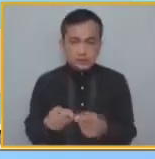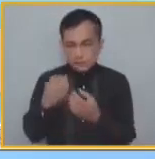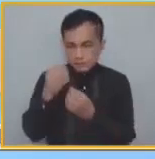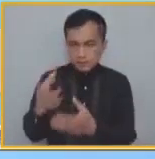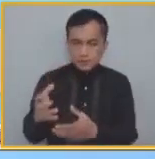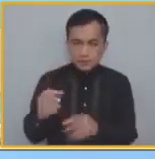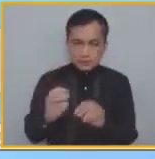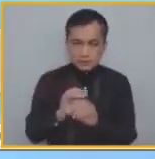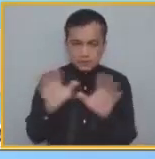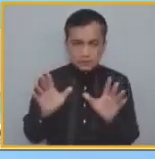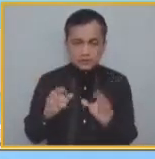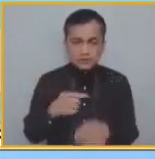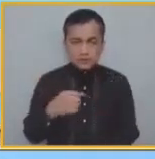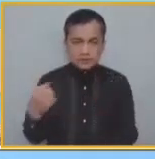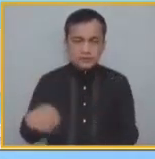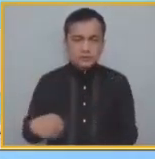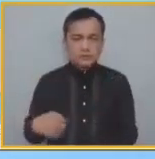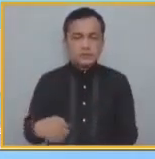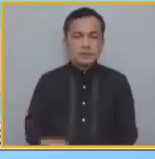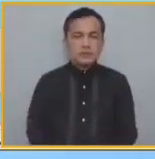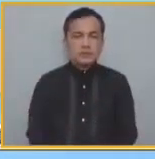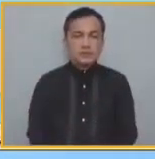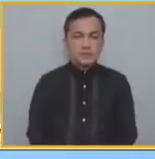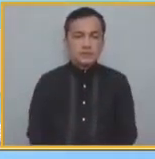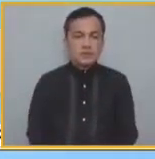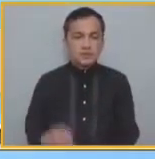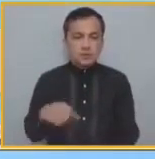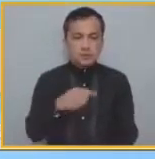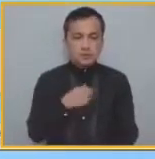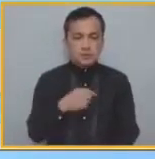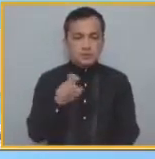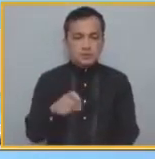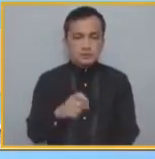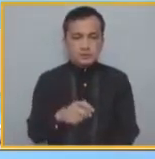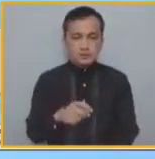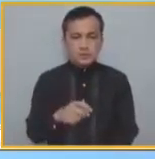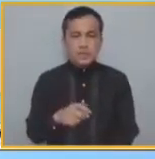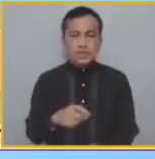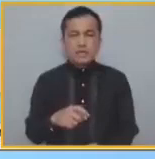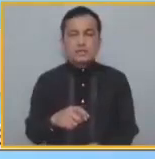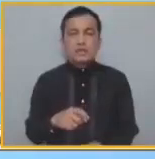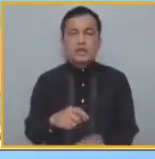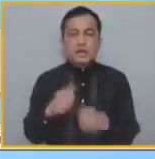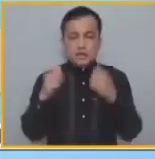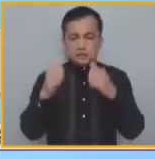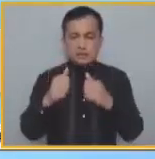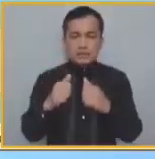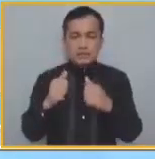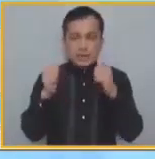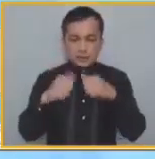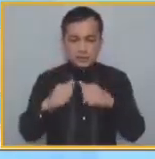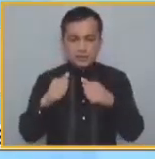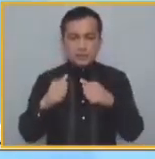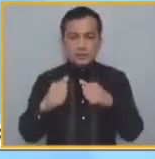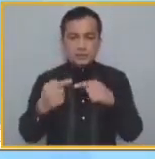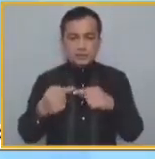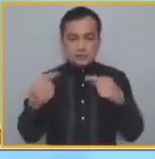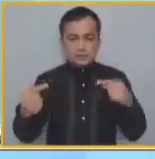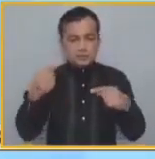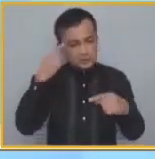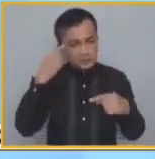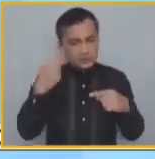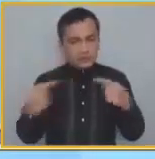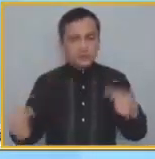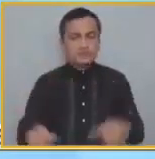and so we will have to agree to disagree. Sa gitna ng issue sa West Philippine Sea, iginiit ni